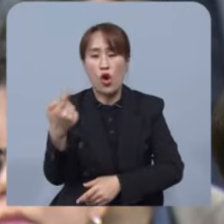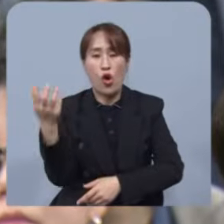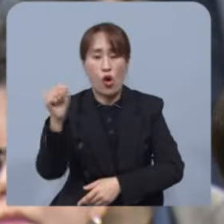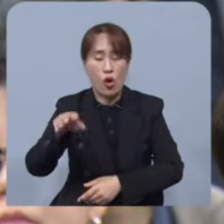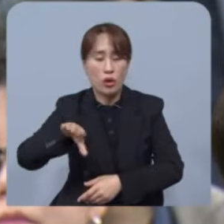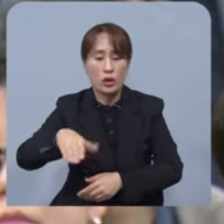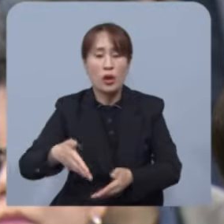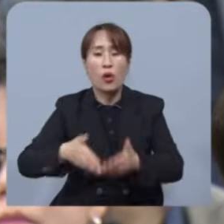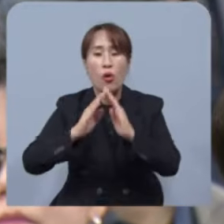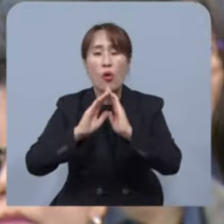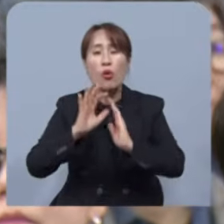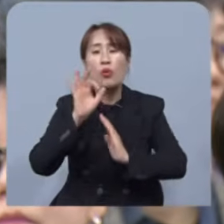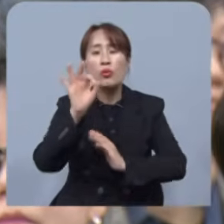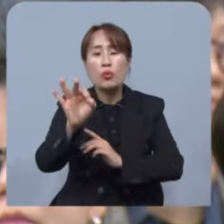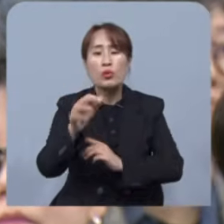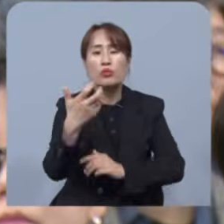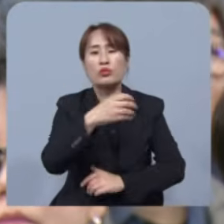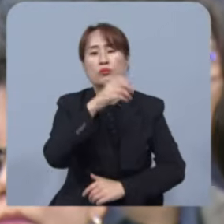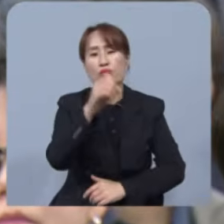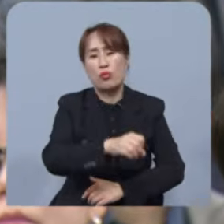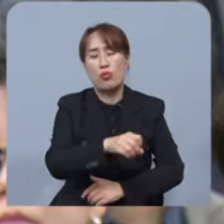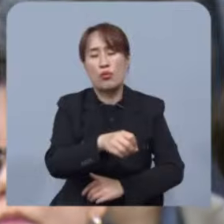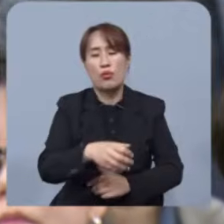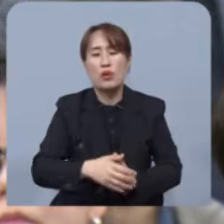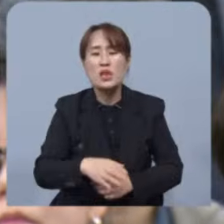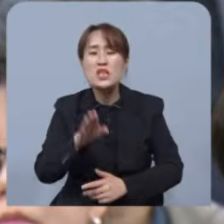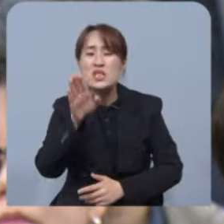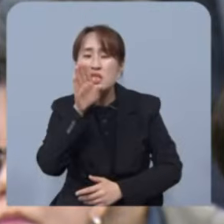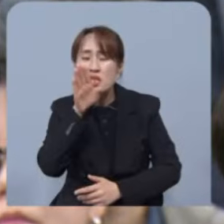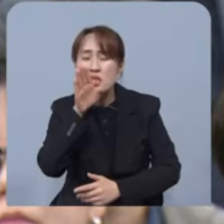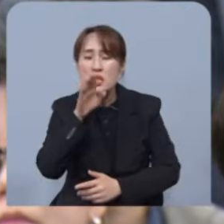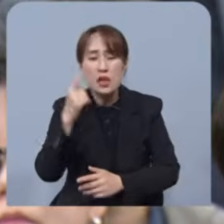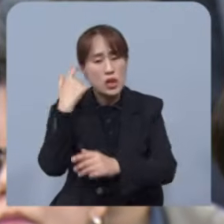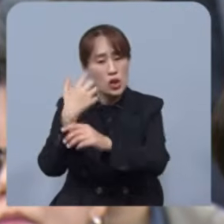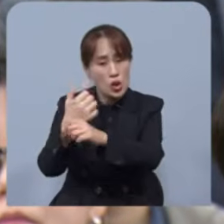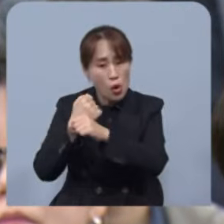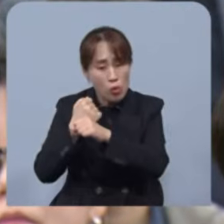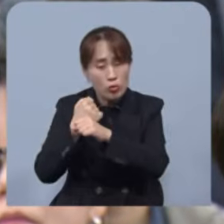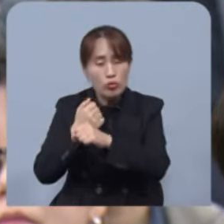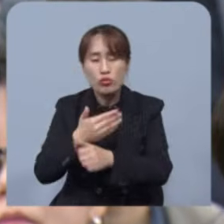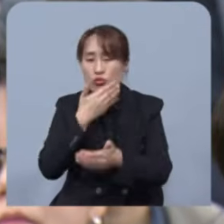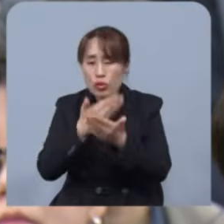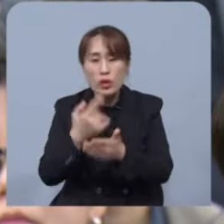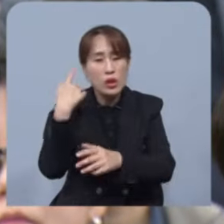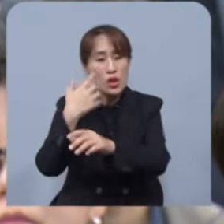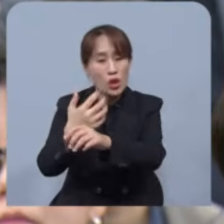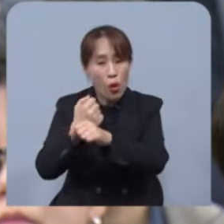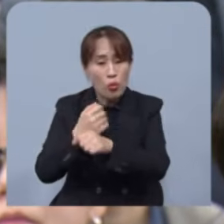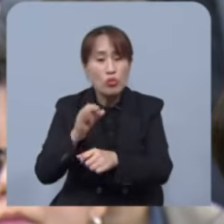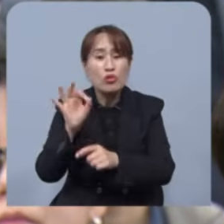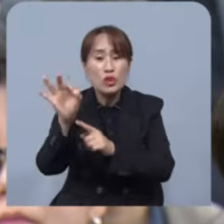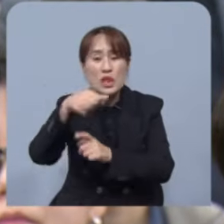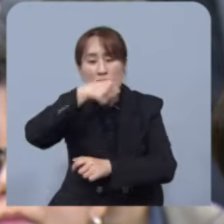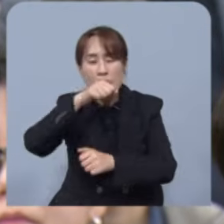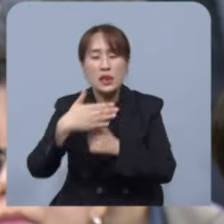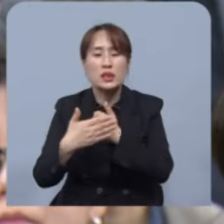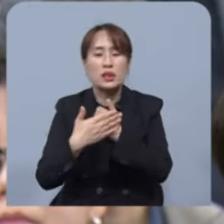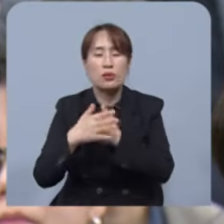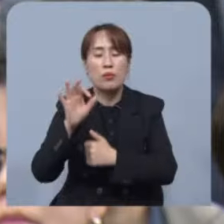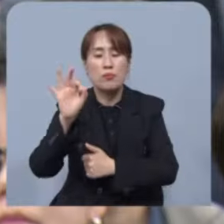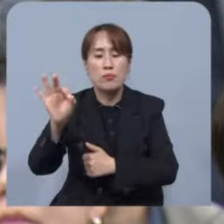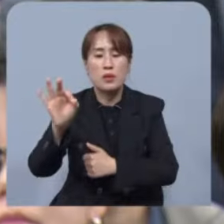건설하는 데 소요되는 비용이 90%고 실제 실험을 하는 게 중요한데 실험을 하는 그 실험